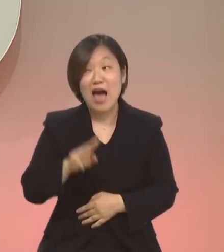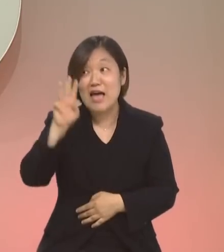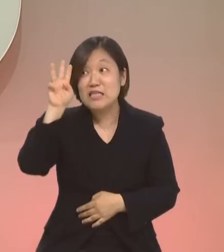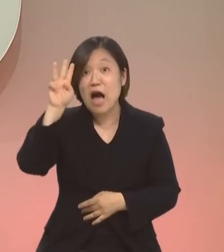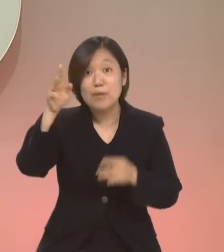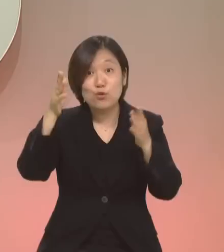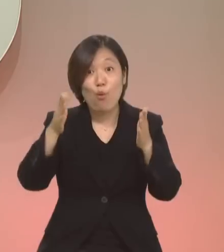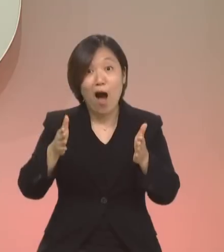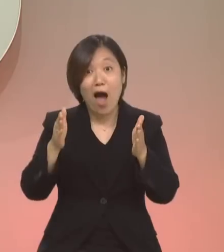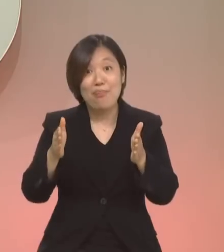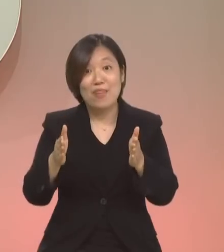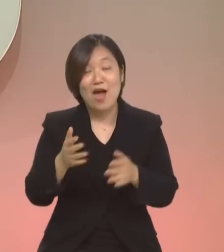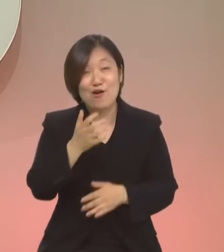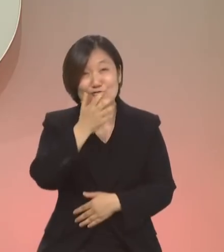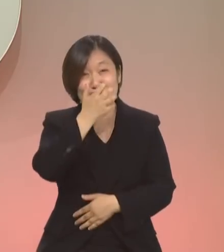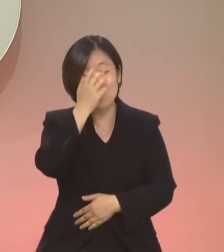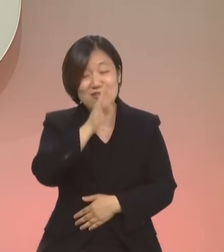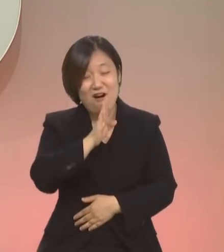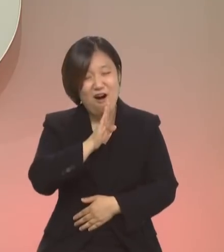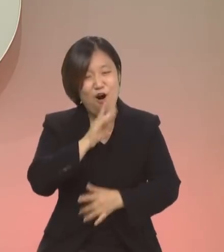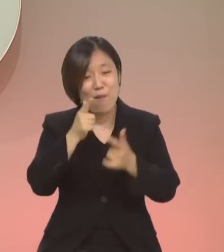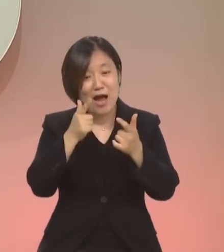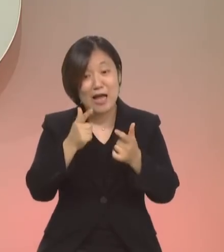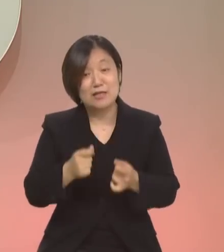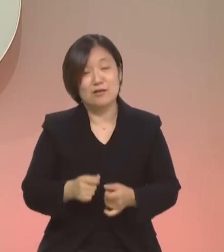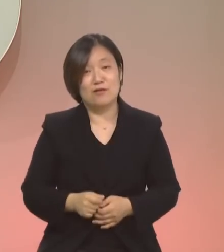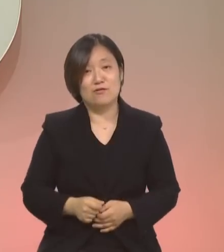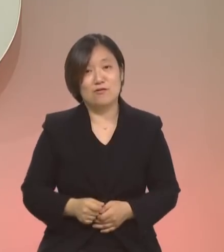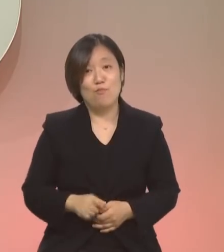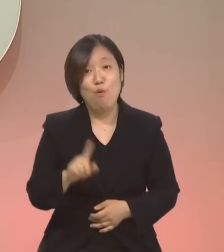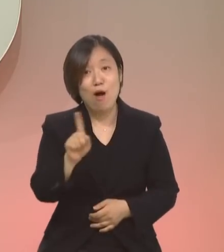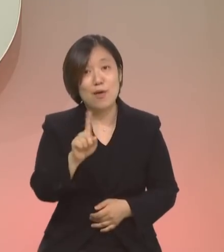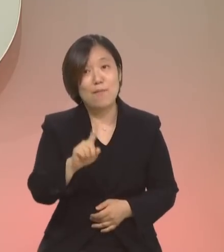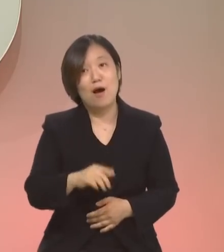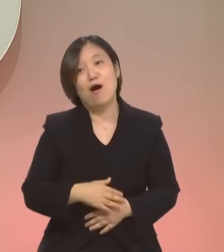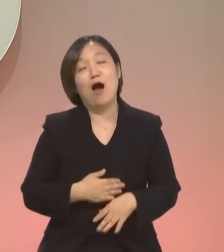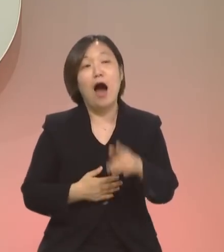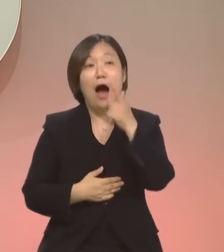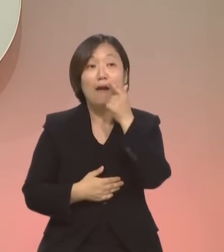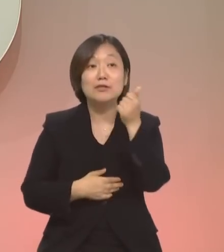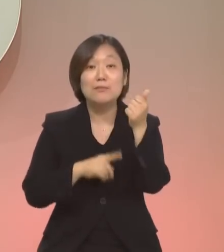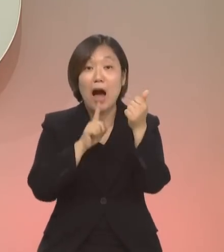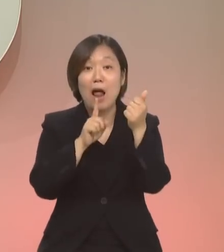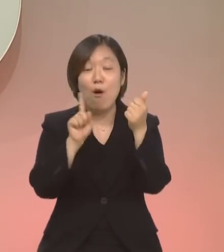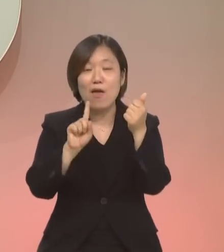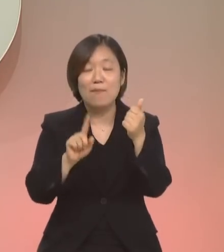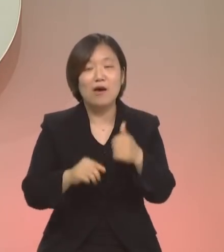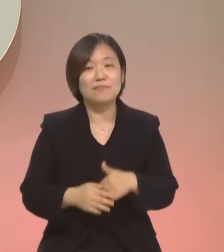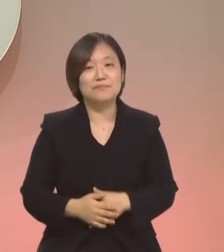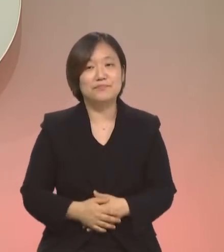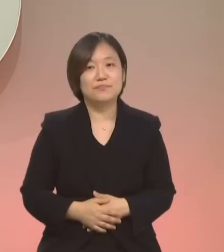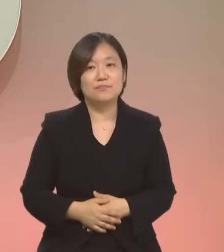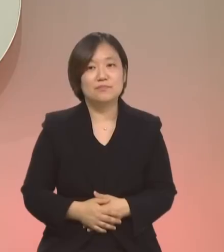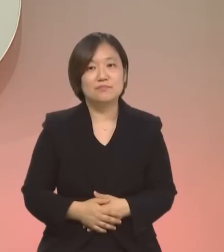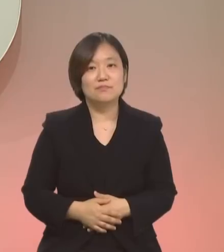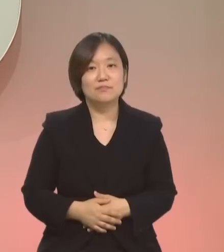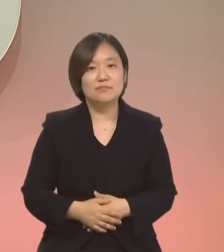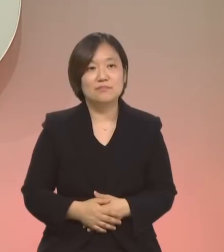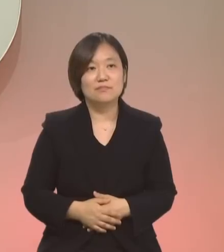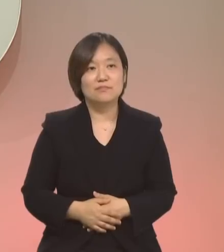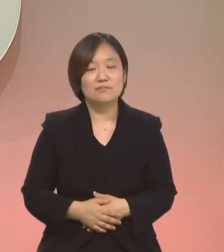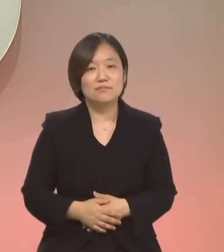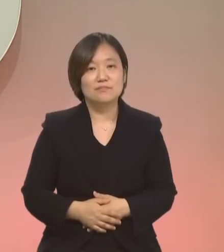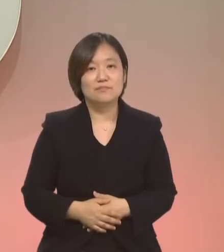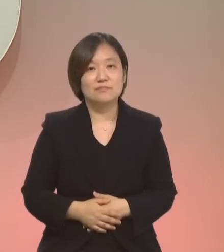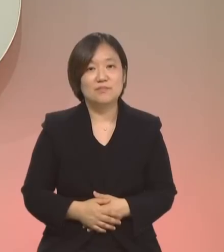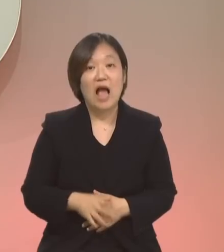세 번을 꾸셨대요 어떤 꿈을 꾸셨냐면 아버지 말씀이 첫째 날